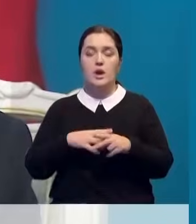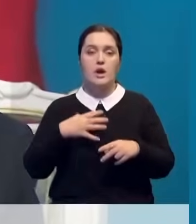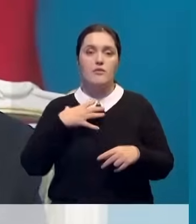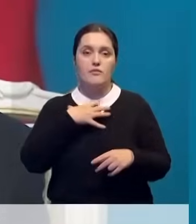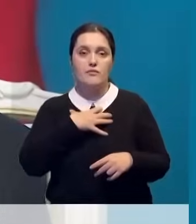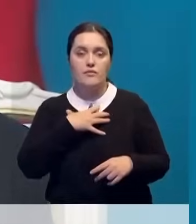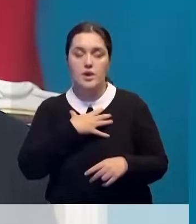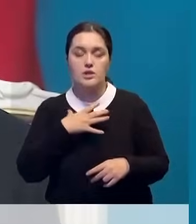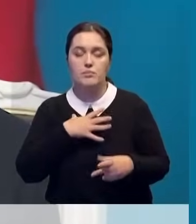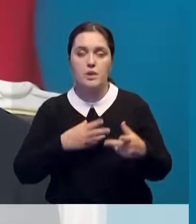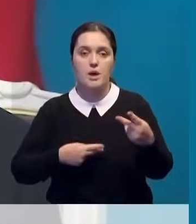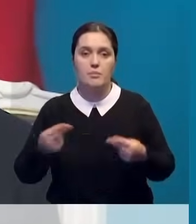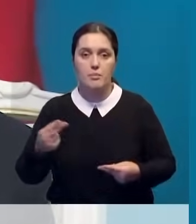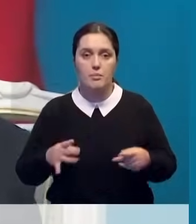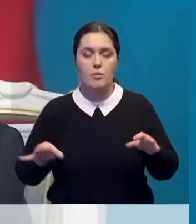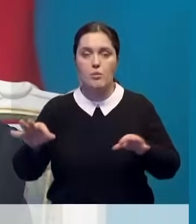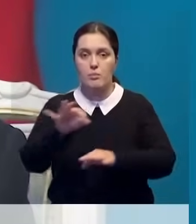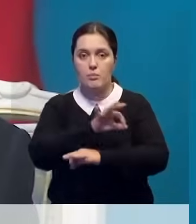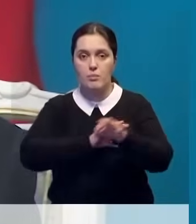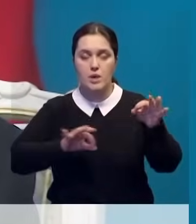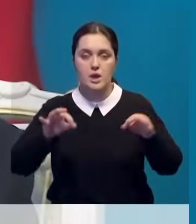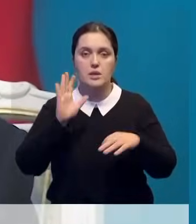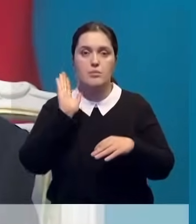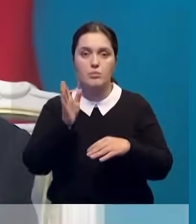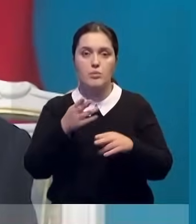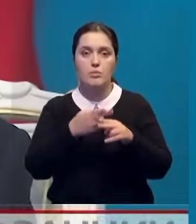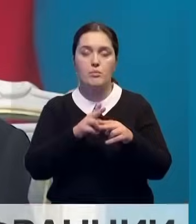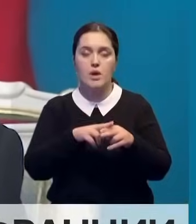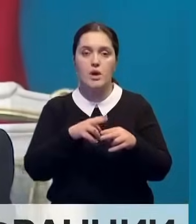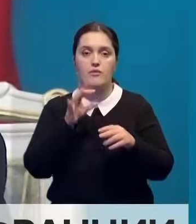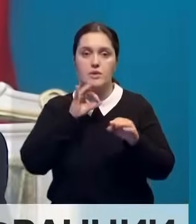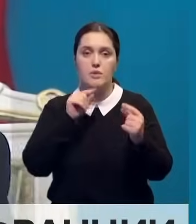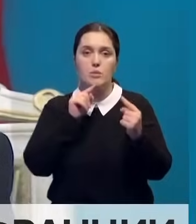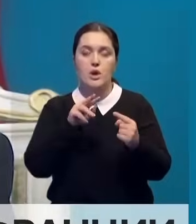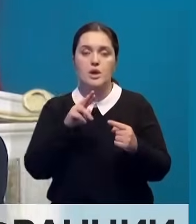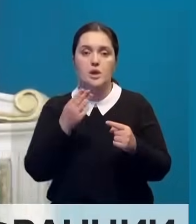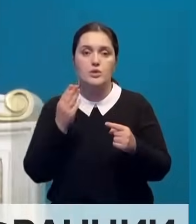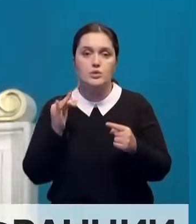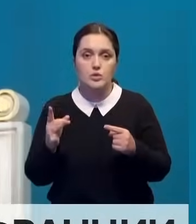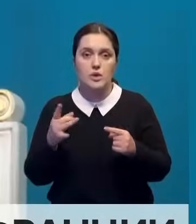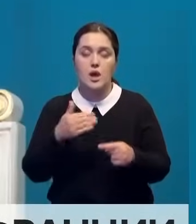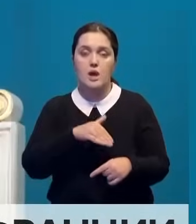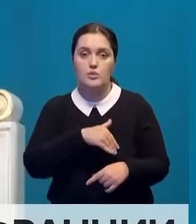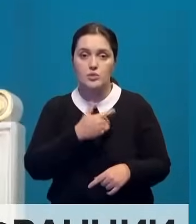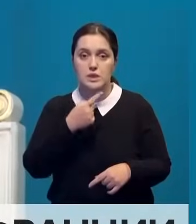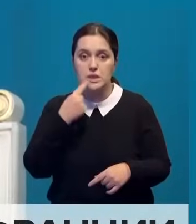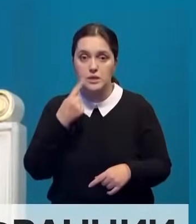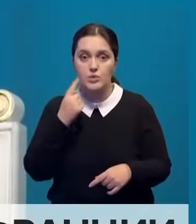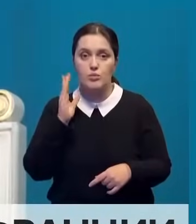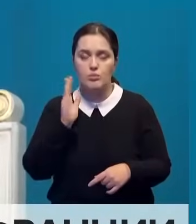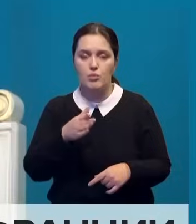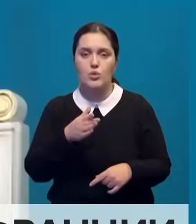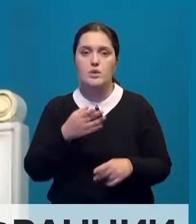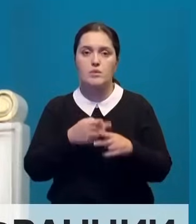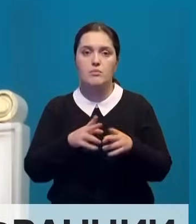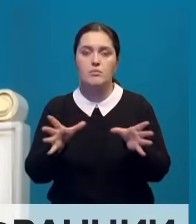этом направлении было подписано по проекту, предусматривающему производство вакцин против ящура. Хочу также сказать, что устанавливается